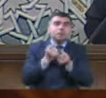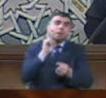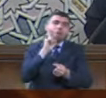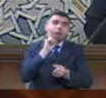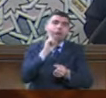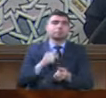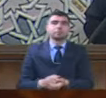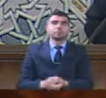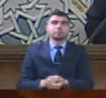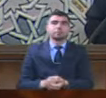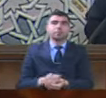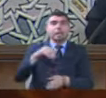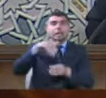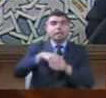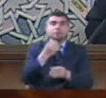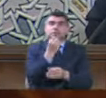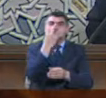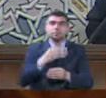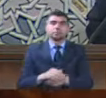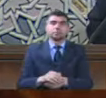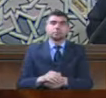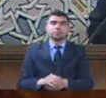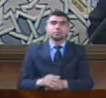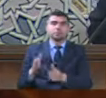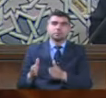الاشتراكي. الاخت رشيده السيدة الرئيسه.